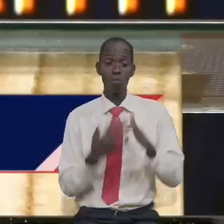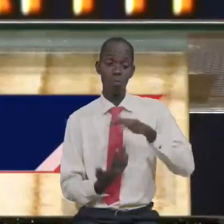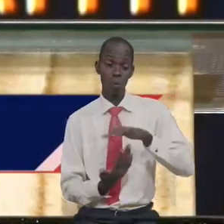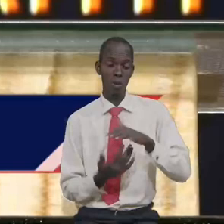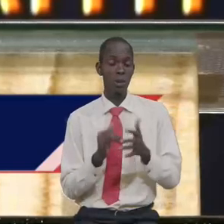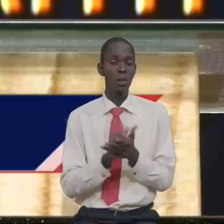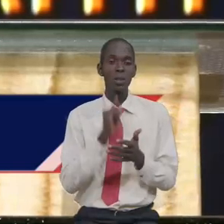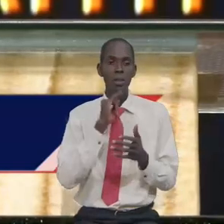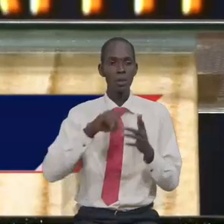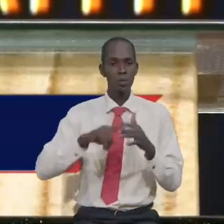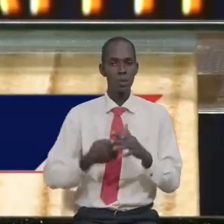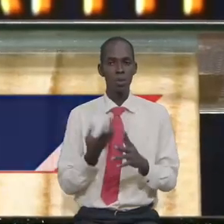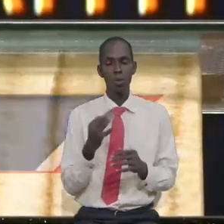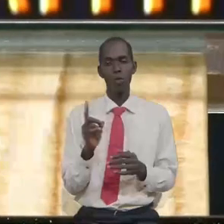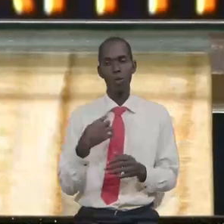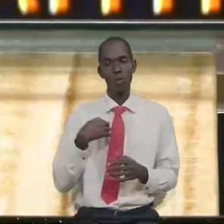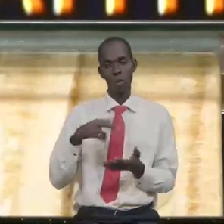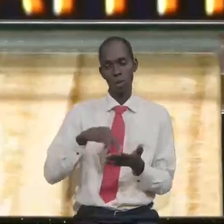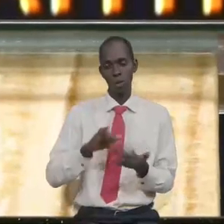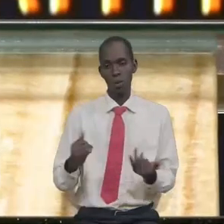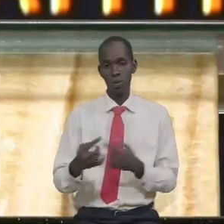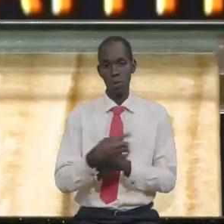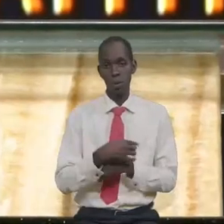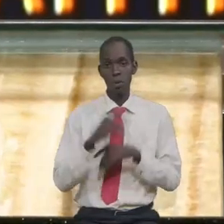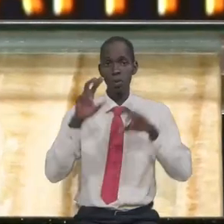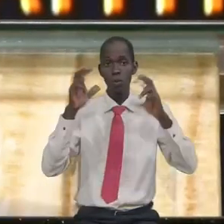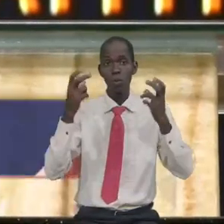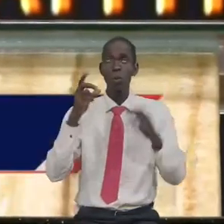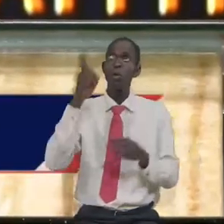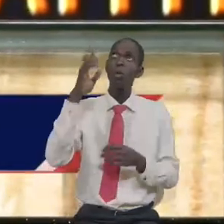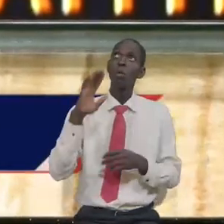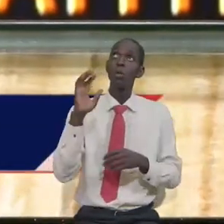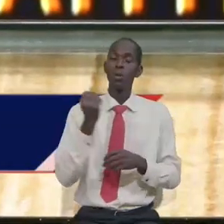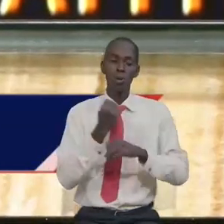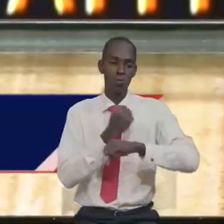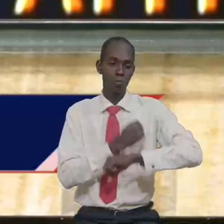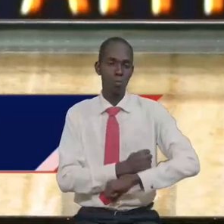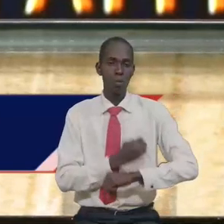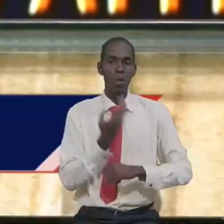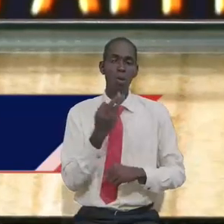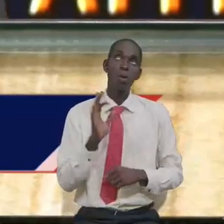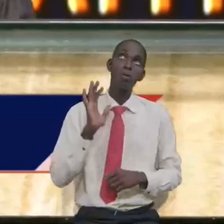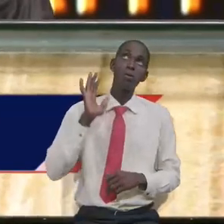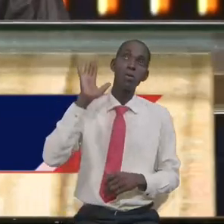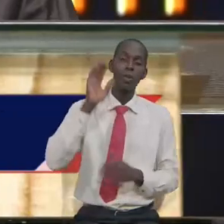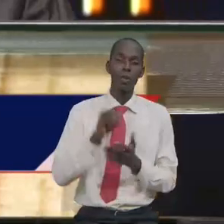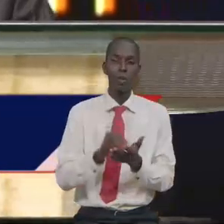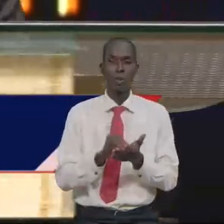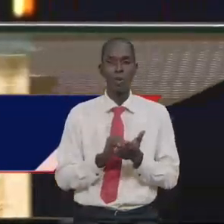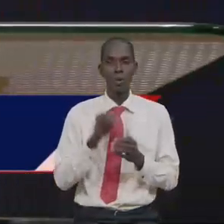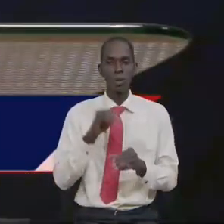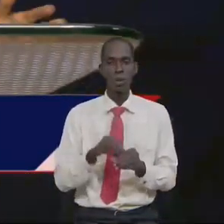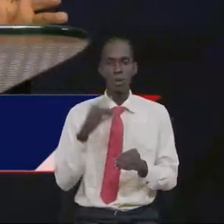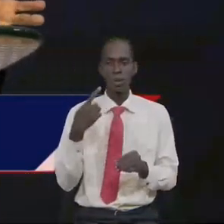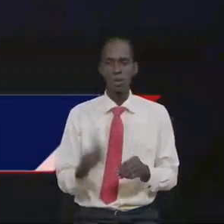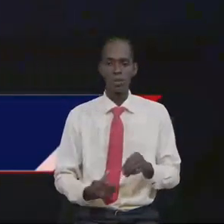nous allons examiner ce jour. Le message est la préservation de Dieu des siens dans la